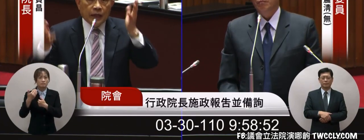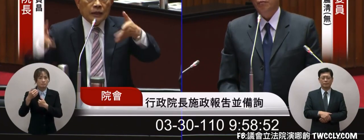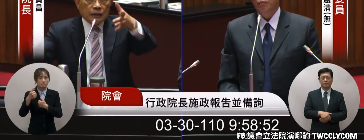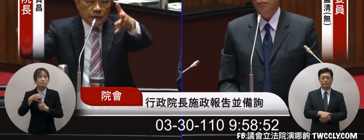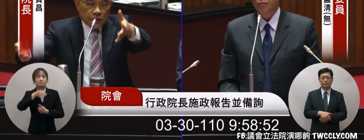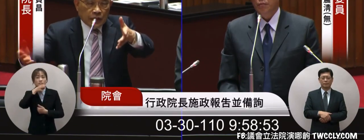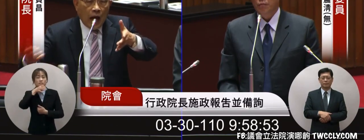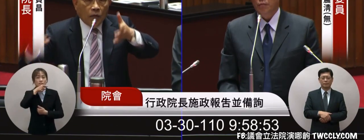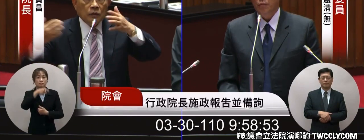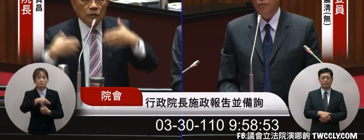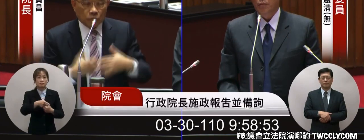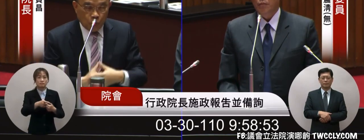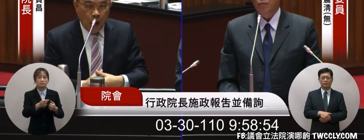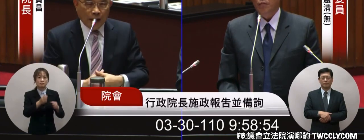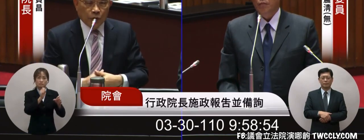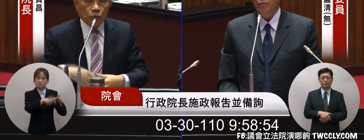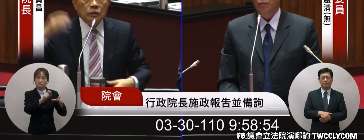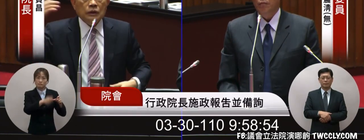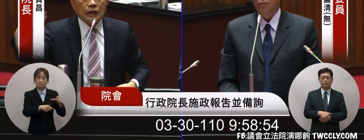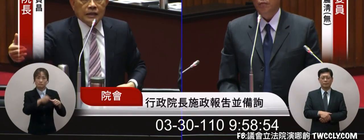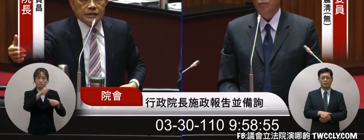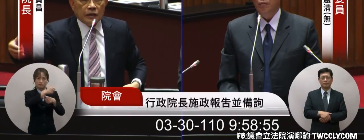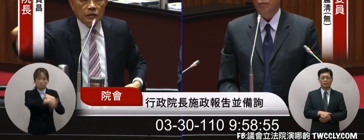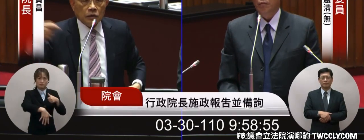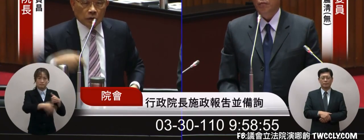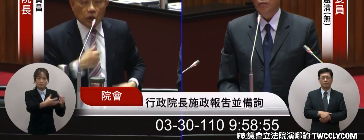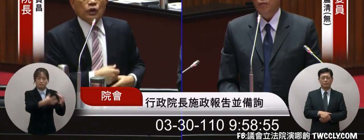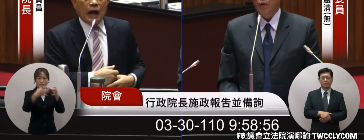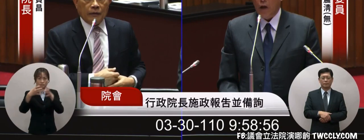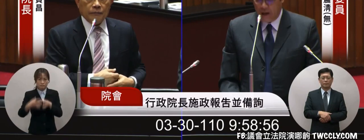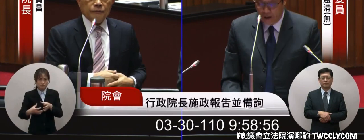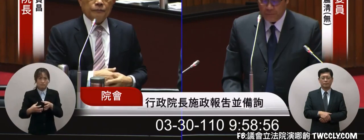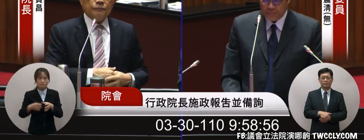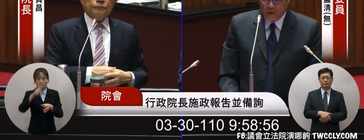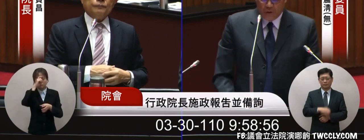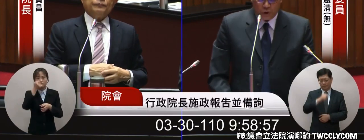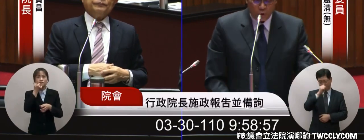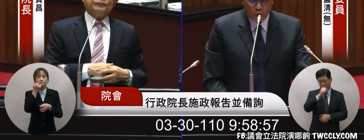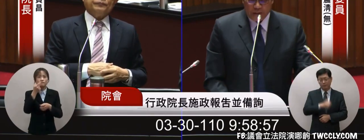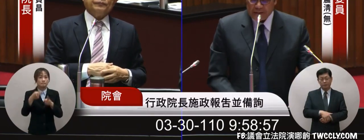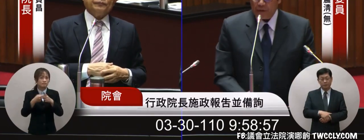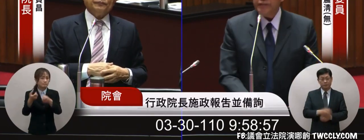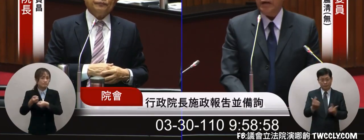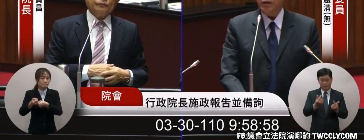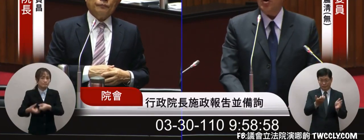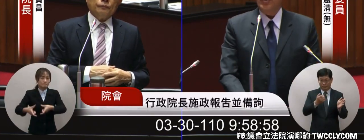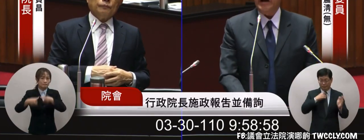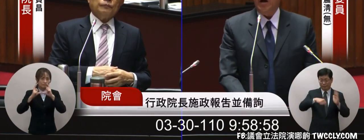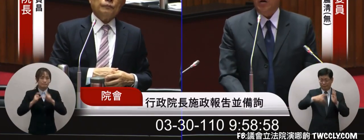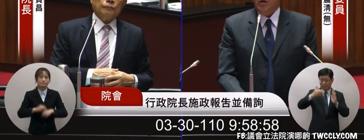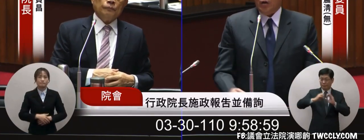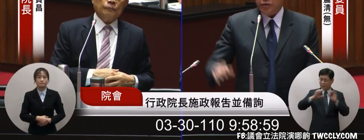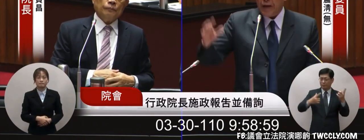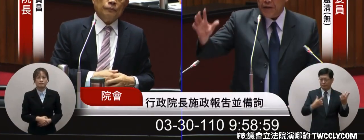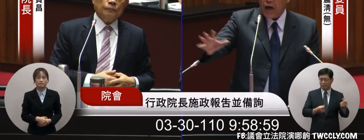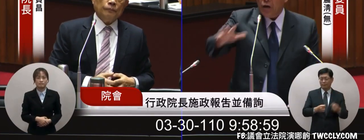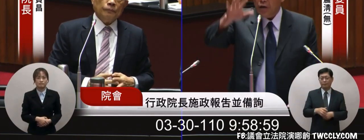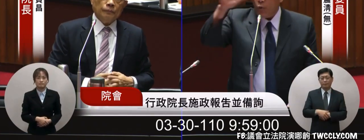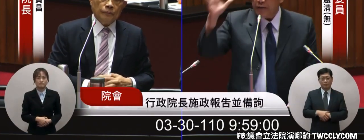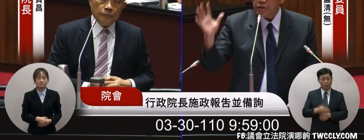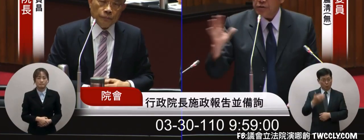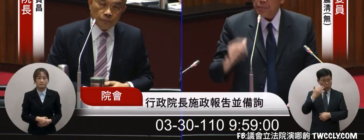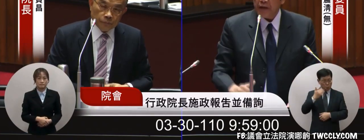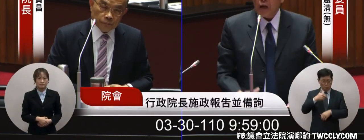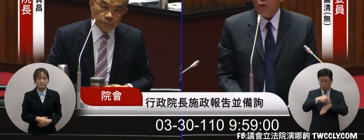集會很多人口外流改善還倒下來好就如同剛才院長你說的這年